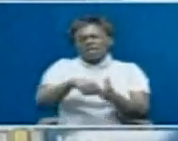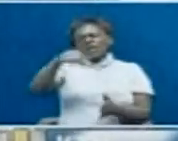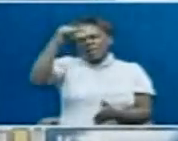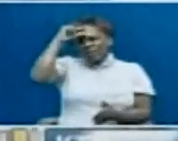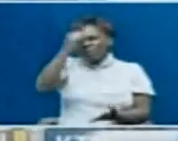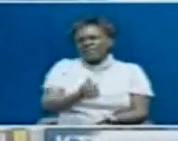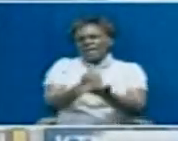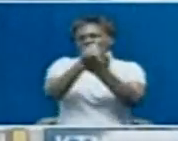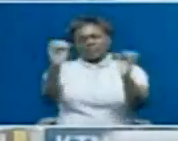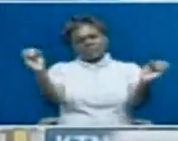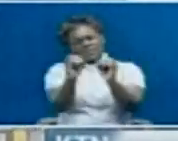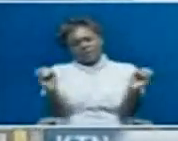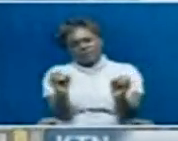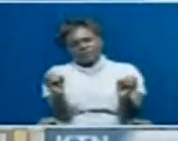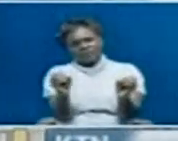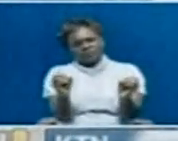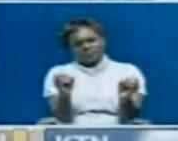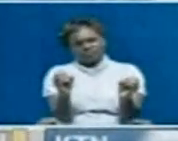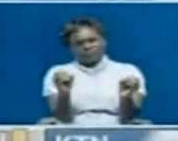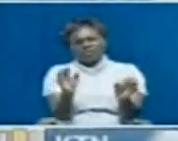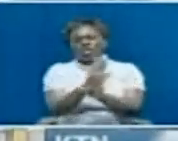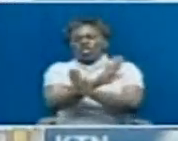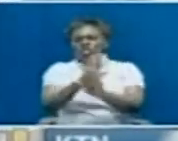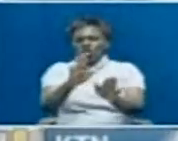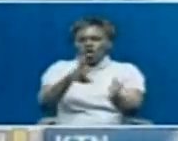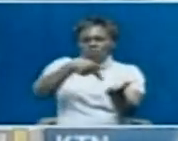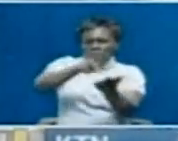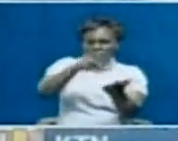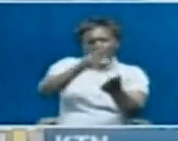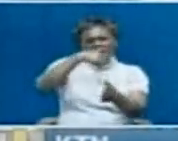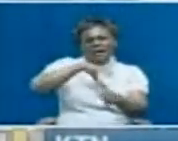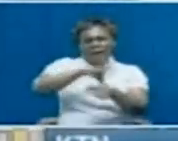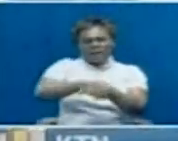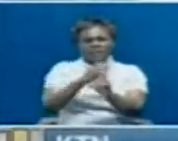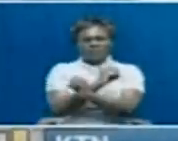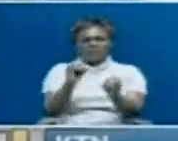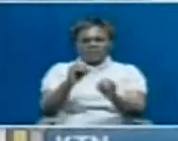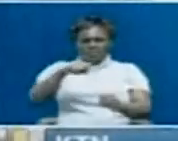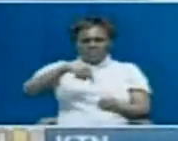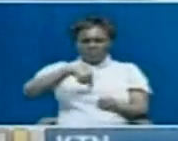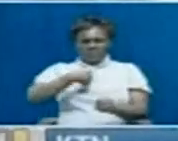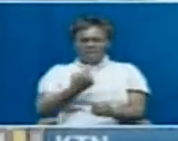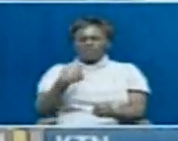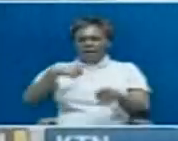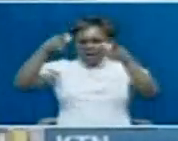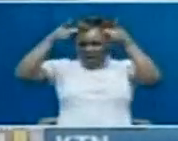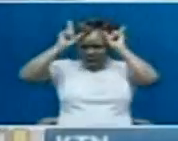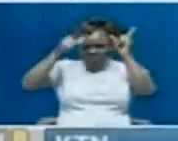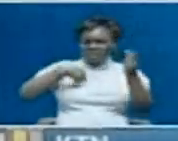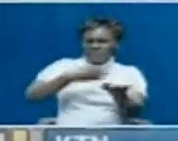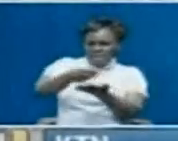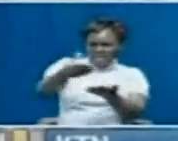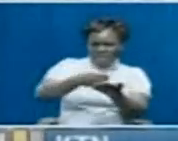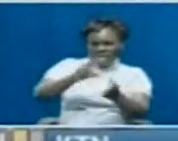amenisaidi. Unaona? Hakuna hata msaada mimi napata kwa serikali. Mimi hii mfugo ndio mimi naenda nauza ndio